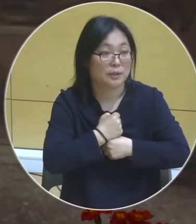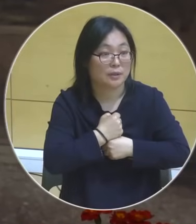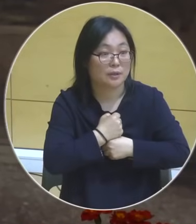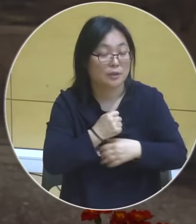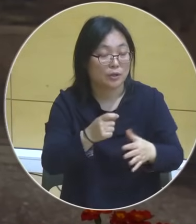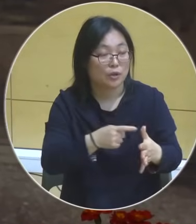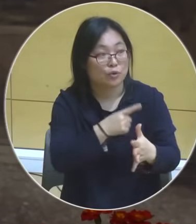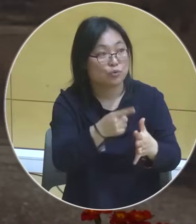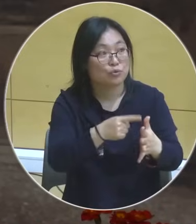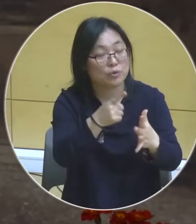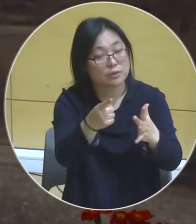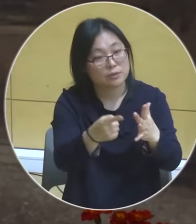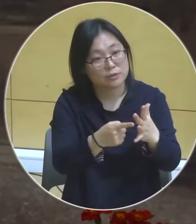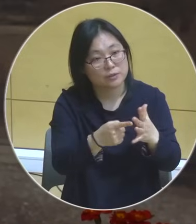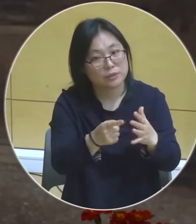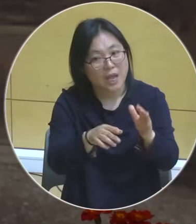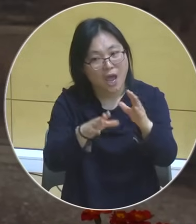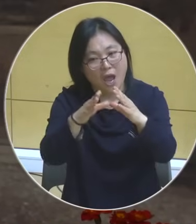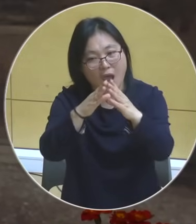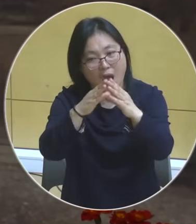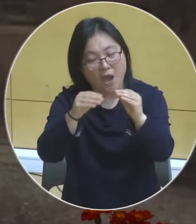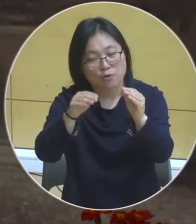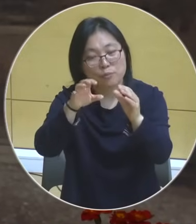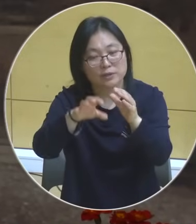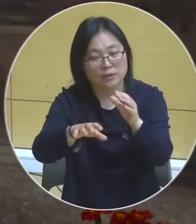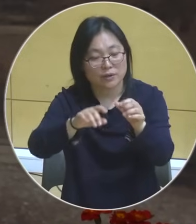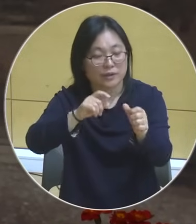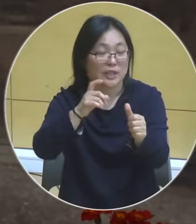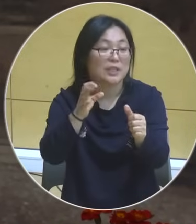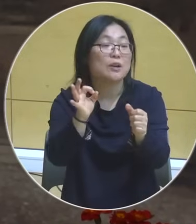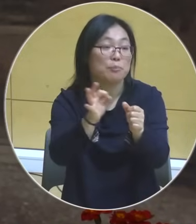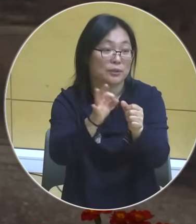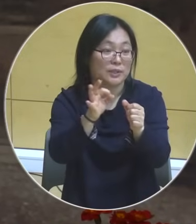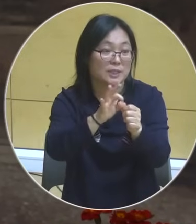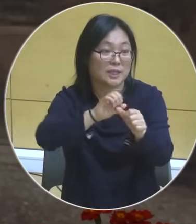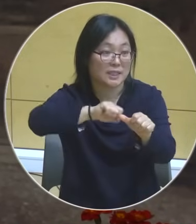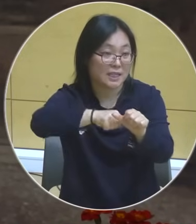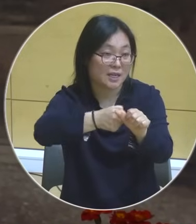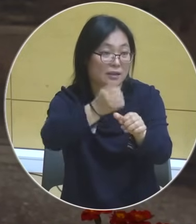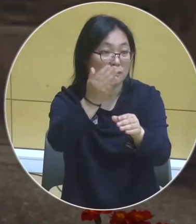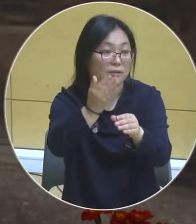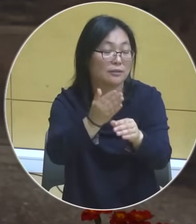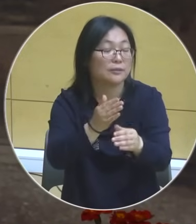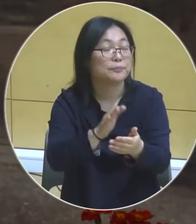바로에게 행한 열 가지 재앙 중에 마지막에 해당되는 재앙이었습니다. 즉